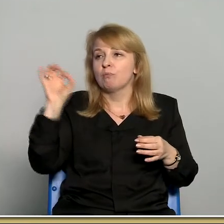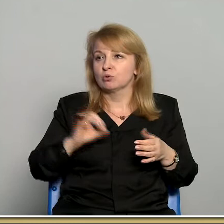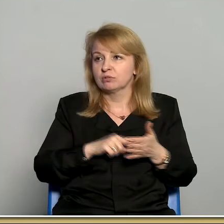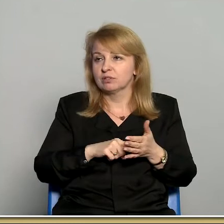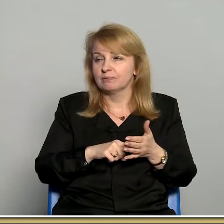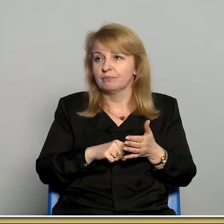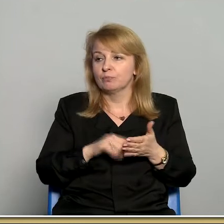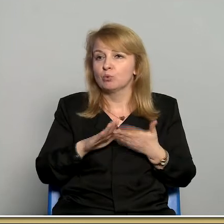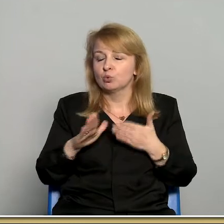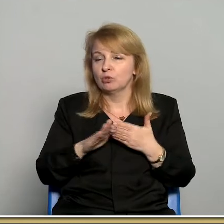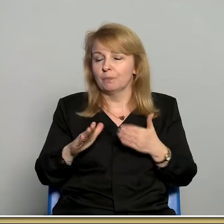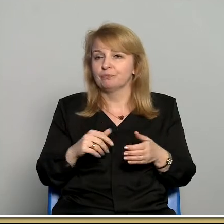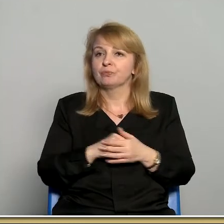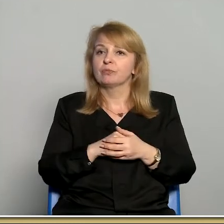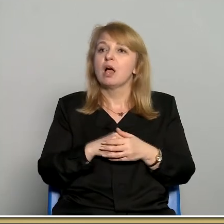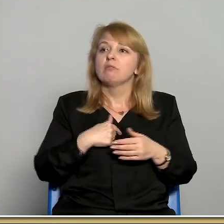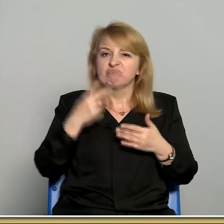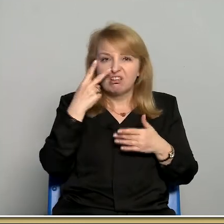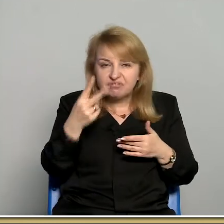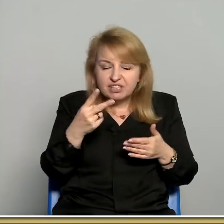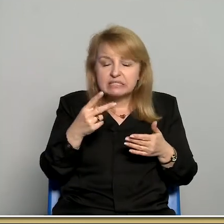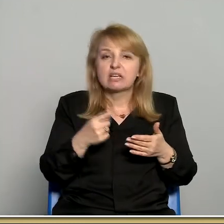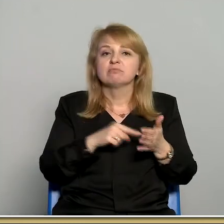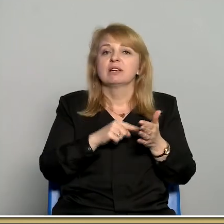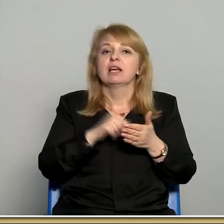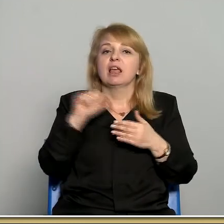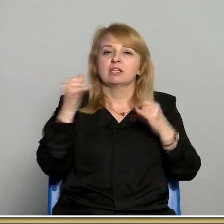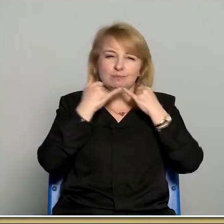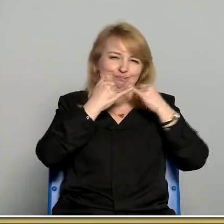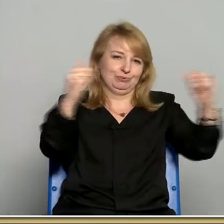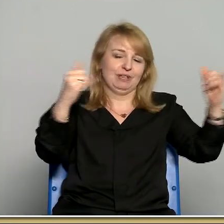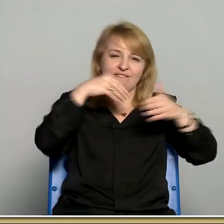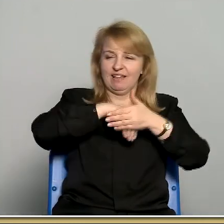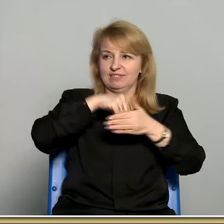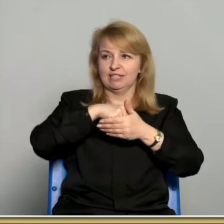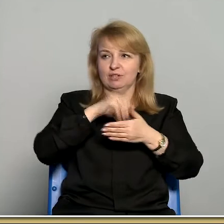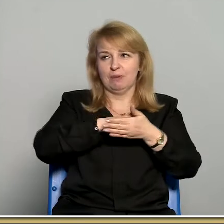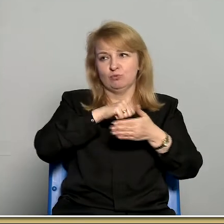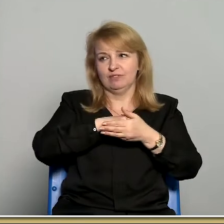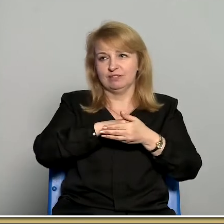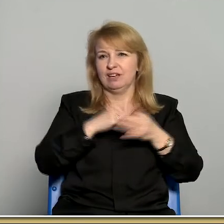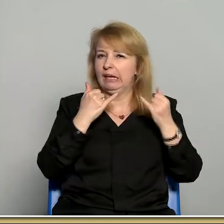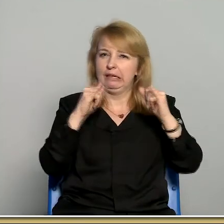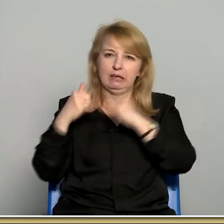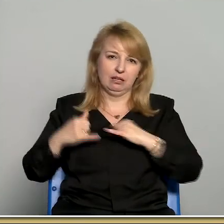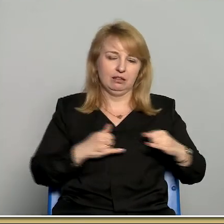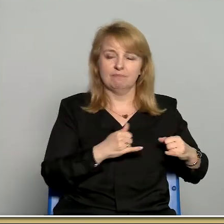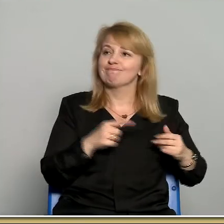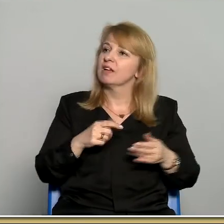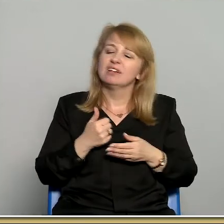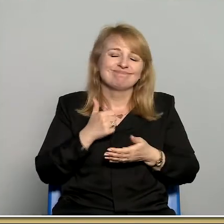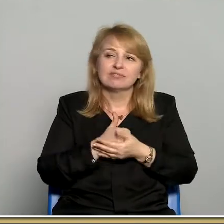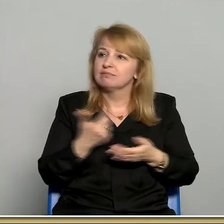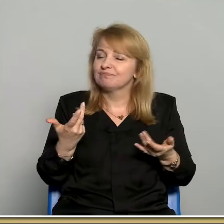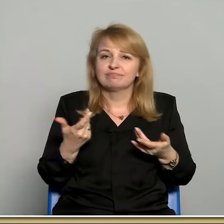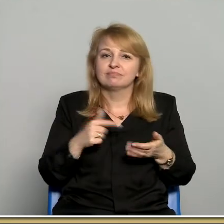Widać z tego niezbicie, że to zróżnicowanie wewnętrzne, które dzisiaj mamy, nie da się go. Szanowni